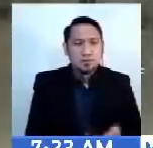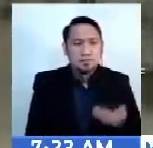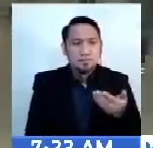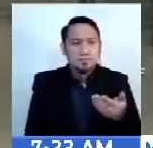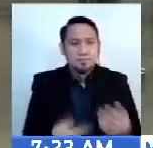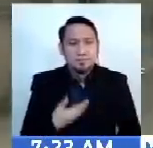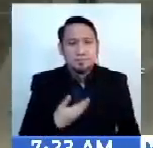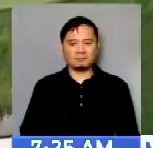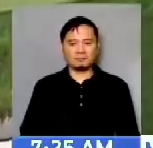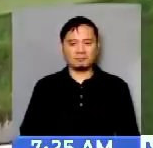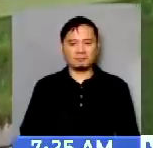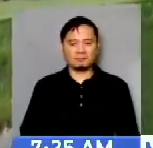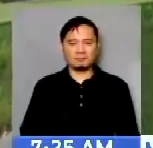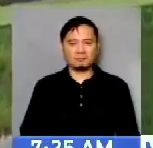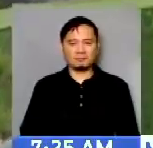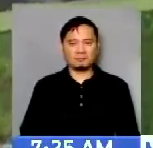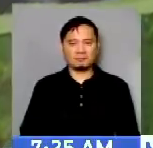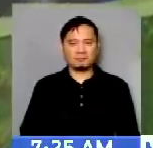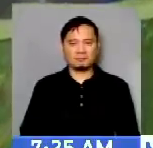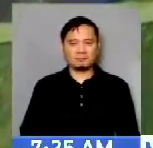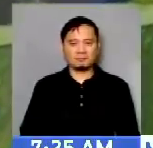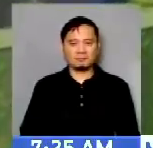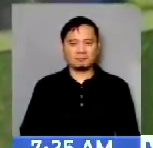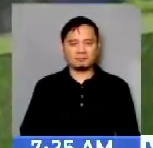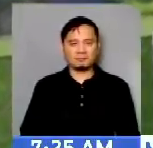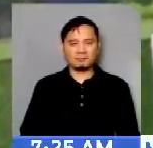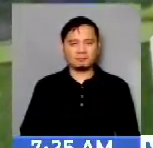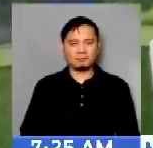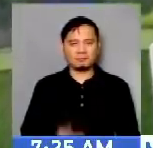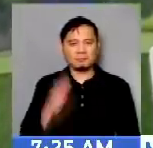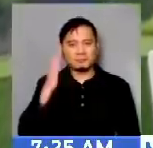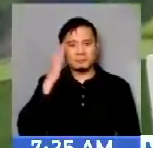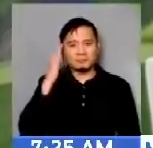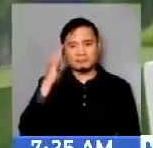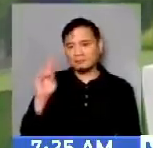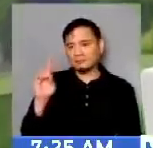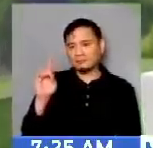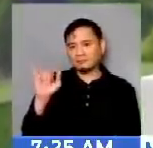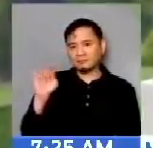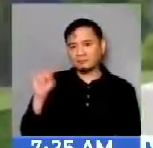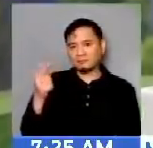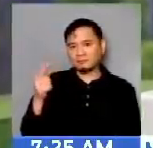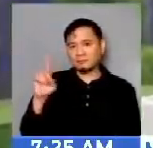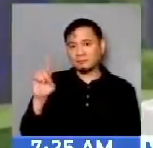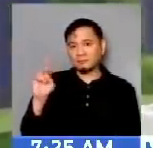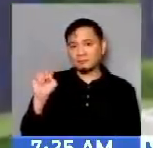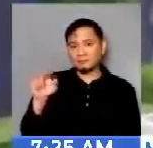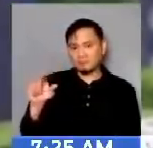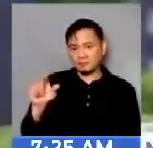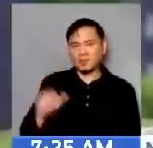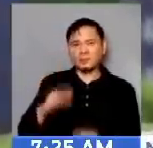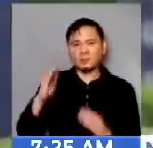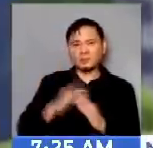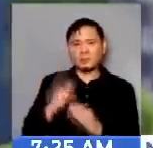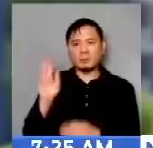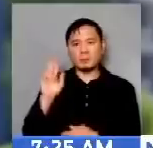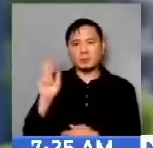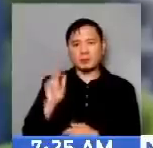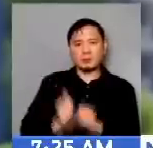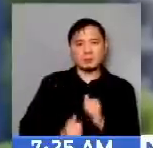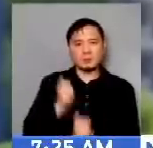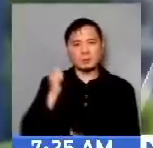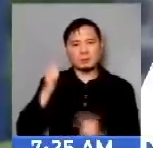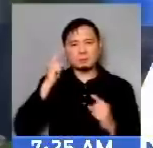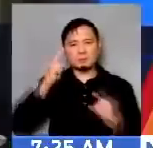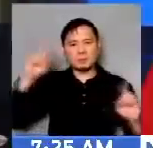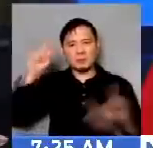Buong puso para sa Pilipinas. Kabilang si Ding Dong sa top 30 most successful self-made men ng taong 2022.